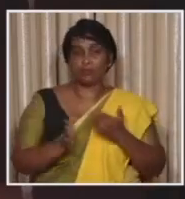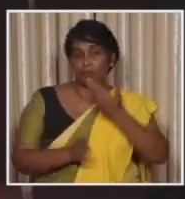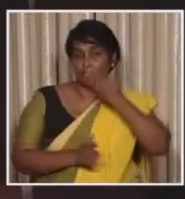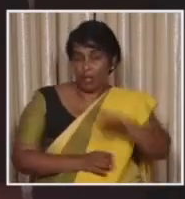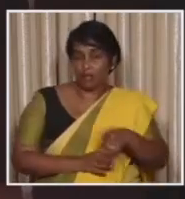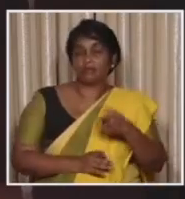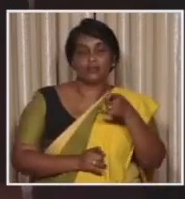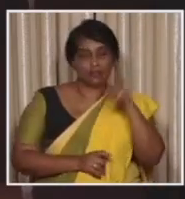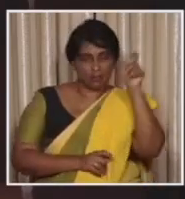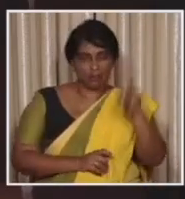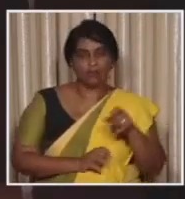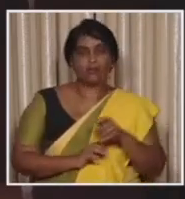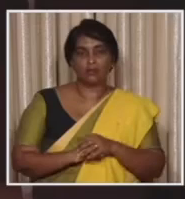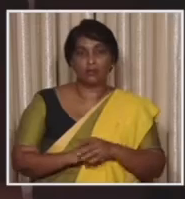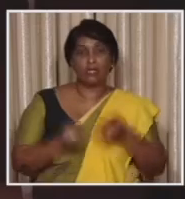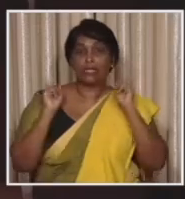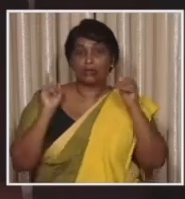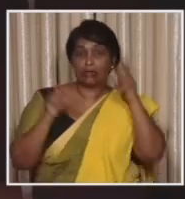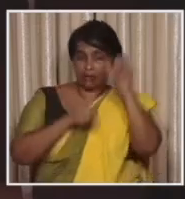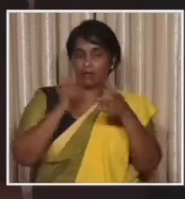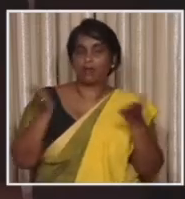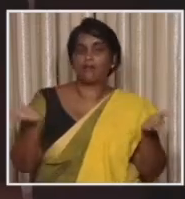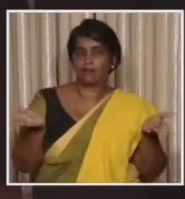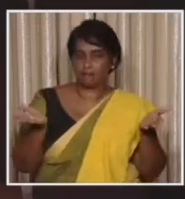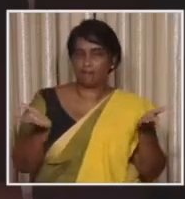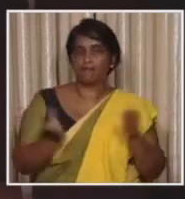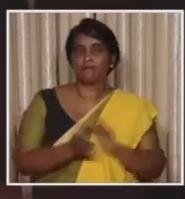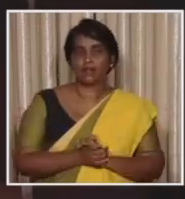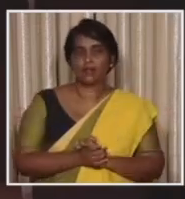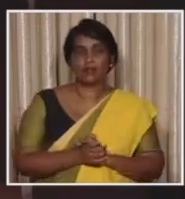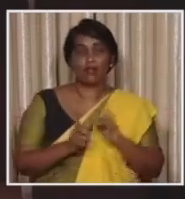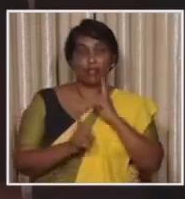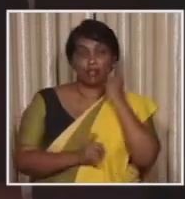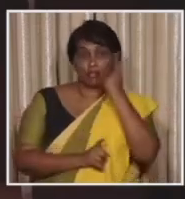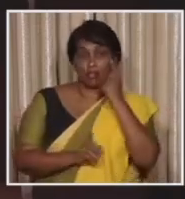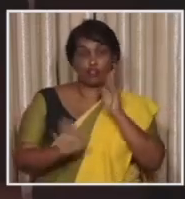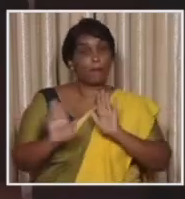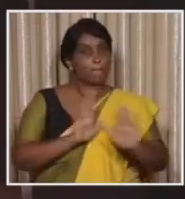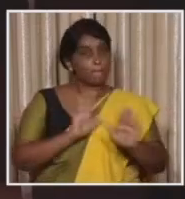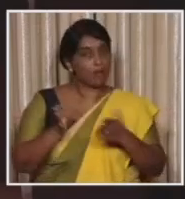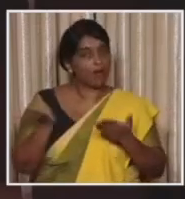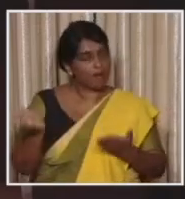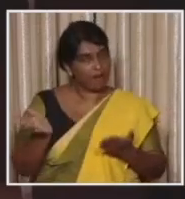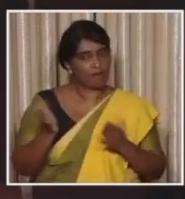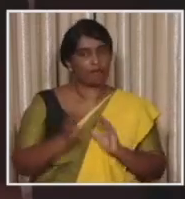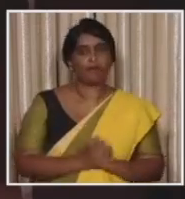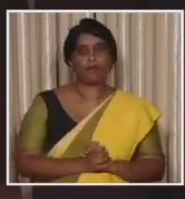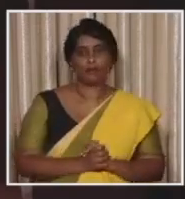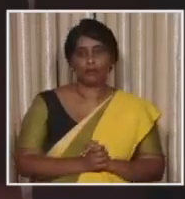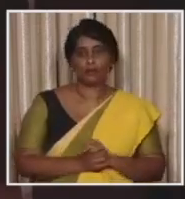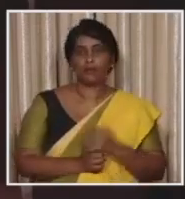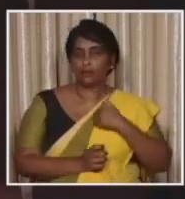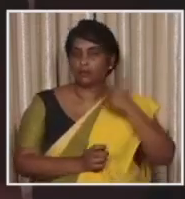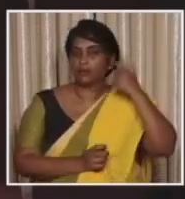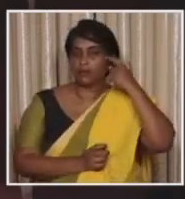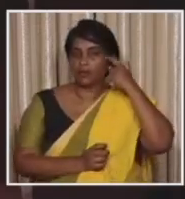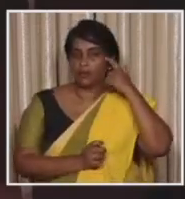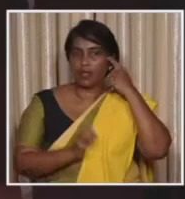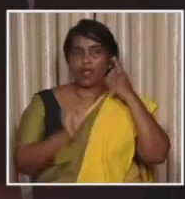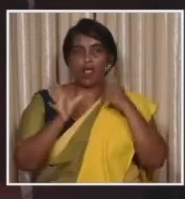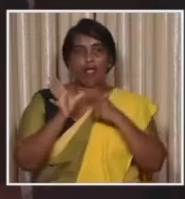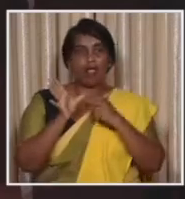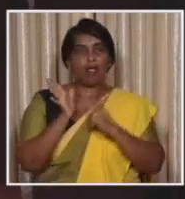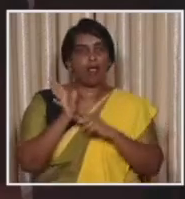ශූරයෝ ඉන්නවා ක්‍රීඩකයෝ ඉන්නවා ඒ වගේම දක්ෂ පරිපාලකයෝ ඉන්නවා මට මතක් වෙනවා ආනා